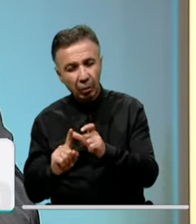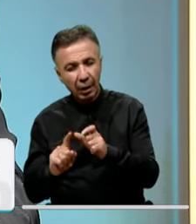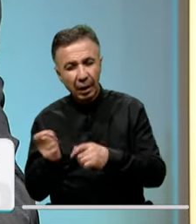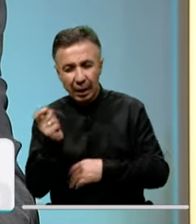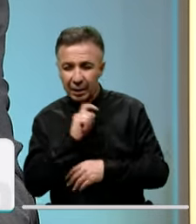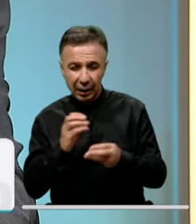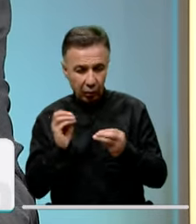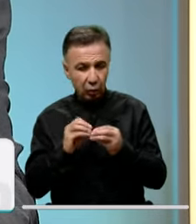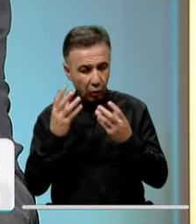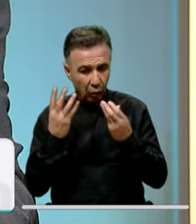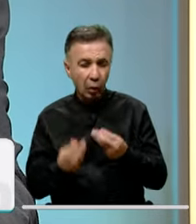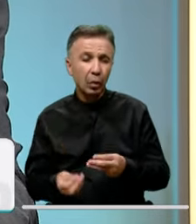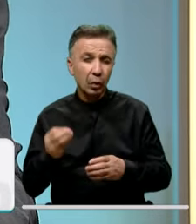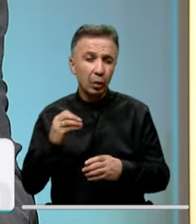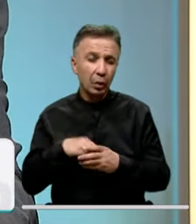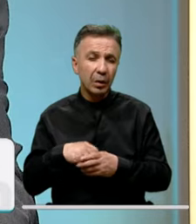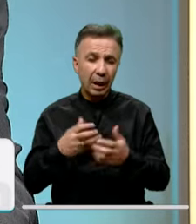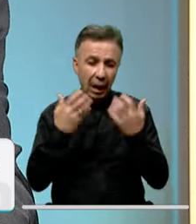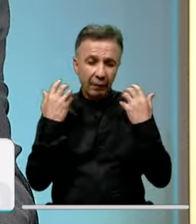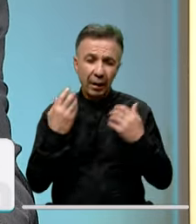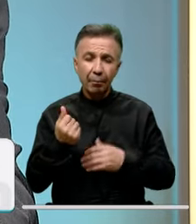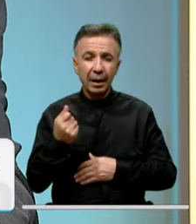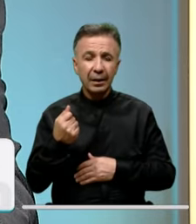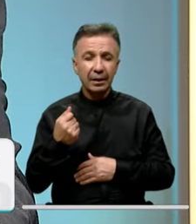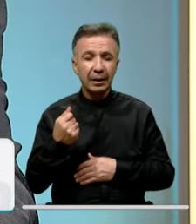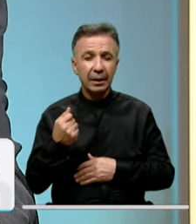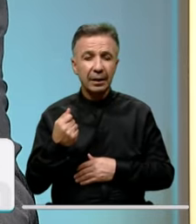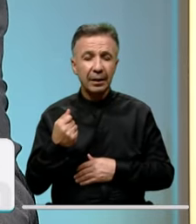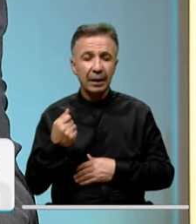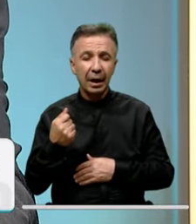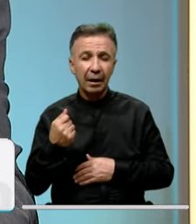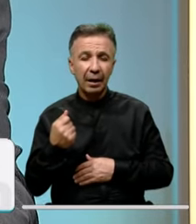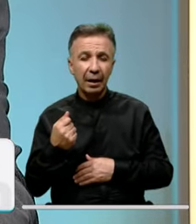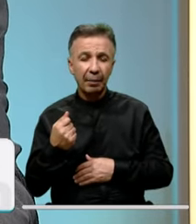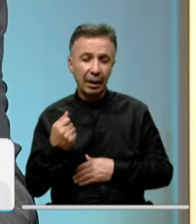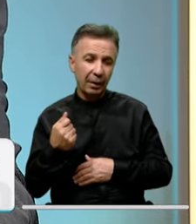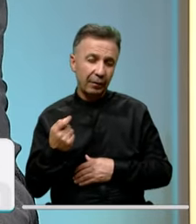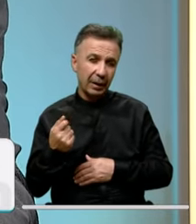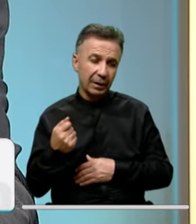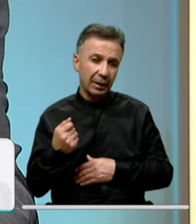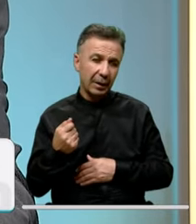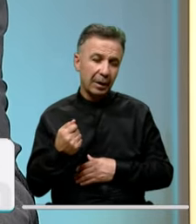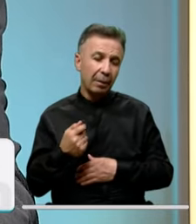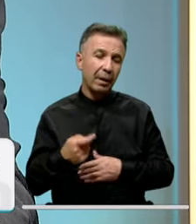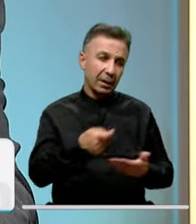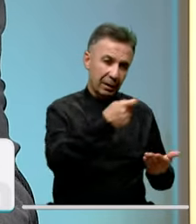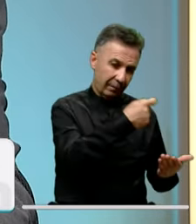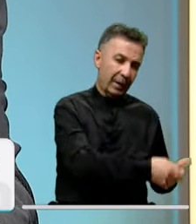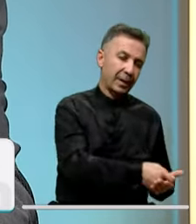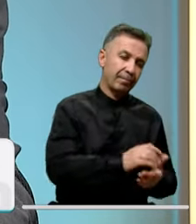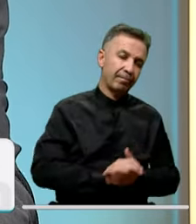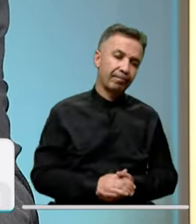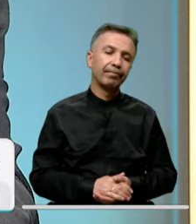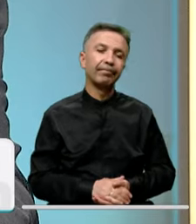kusuru olduğu için hayvanın bedelini tazmin eder. Kim? Satan vatandaş. Parasını tamamen